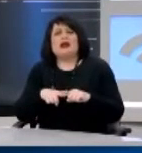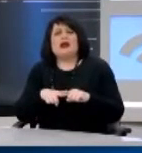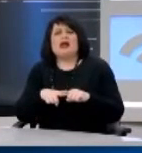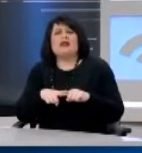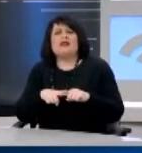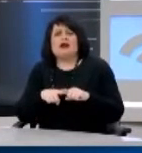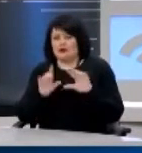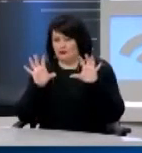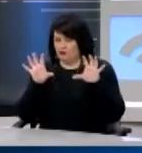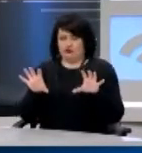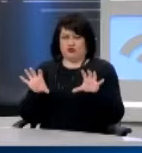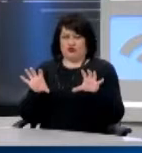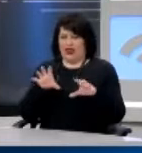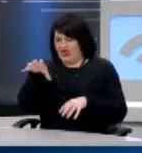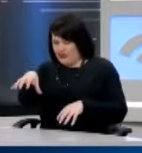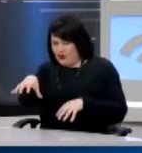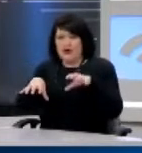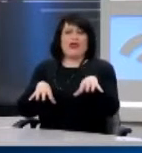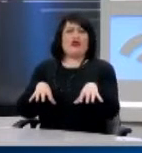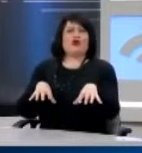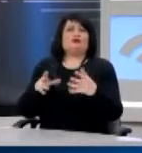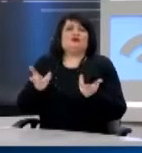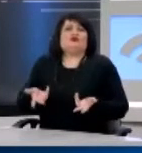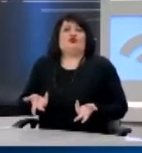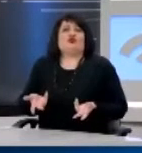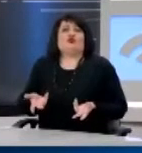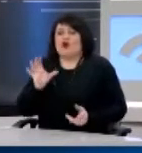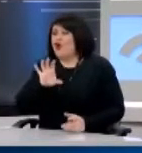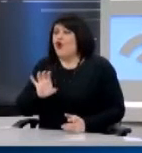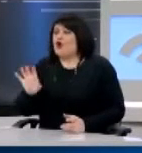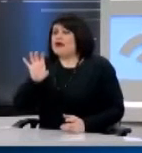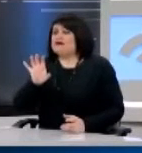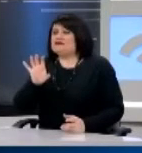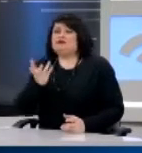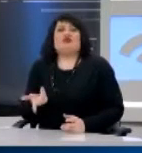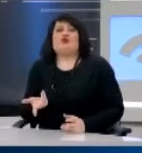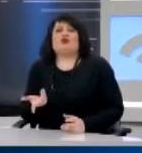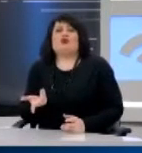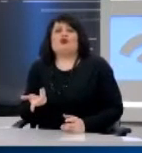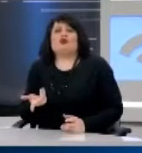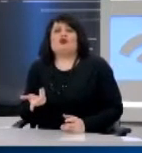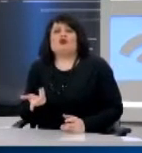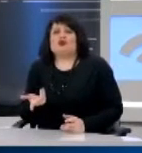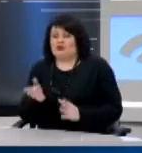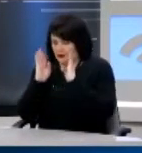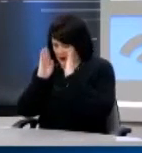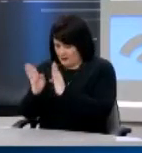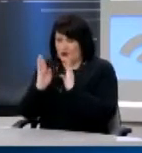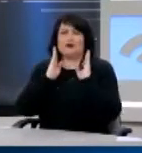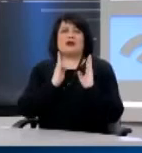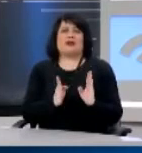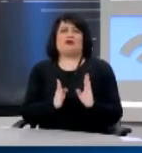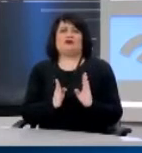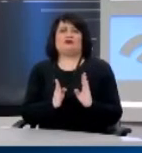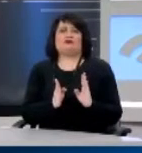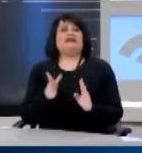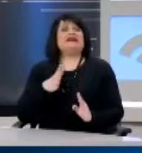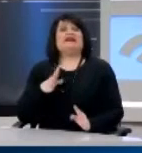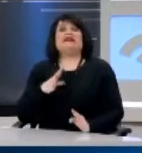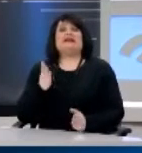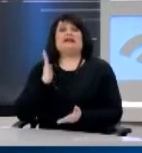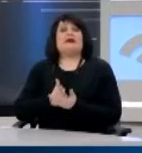ποια πλευρά της ιστορίας επιλέγει να σταθεί. Οι πολιτικές επιλογές στο πρόσφατο